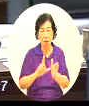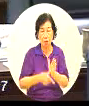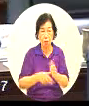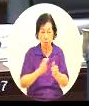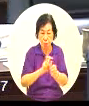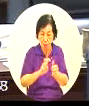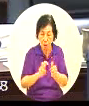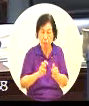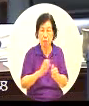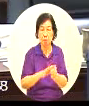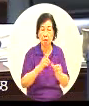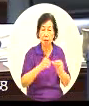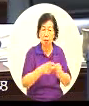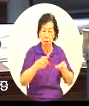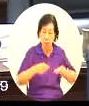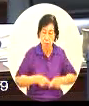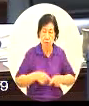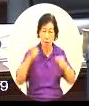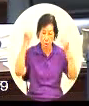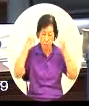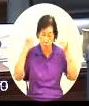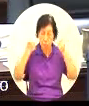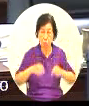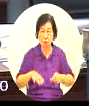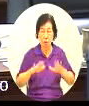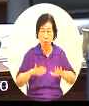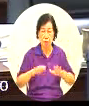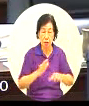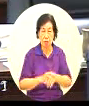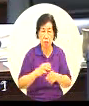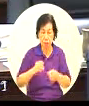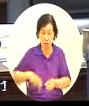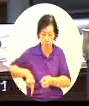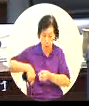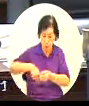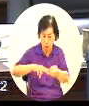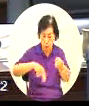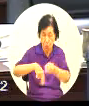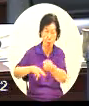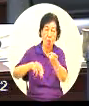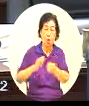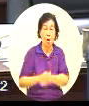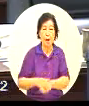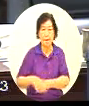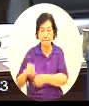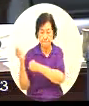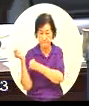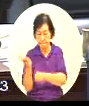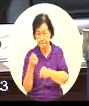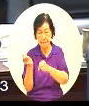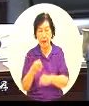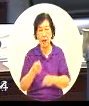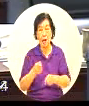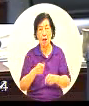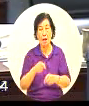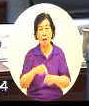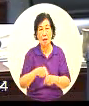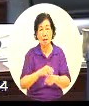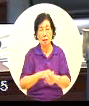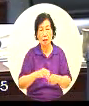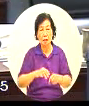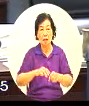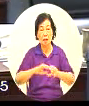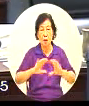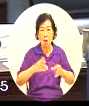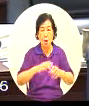备，包括咱即摆要推的骹球、木兰足球队，咱的棒球村，吼、哦。啊、哦，这点嘛，